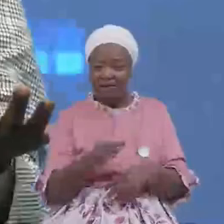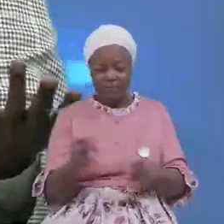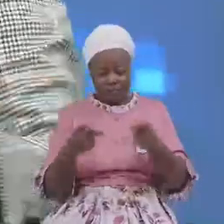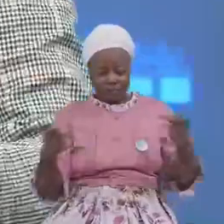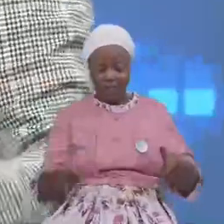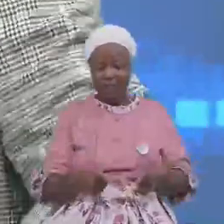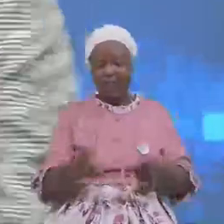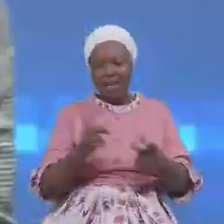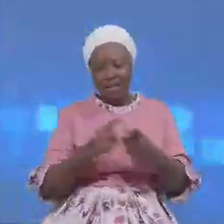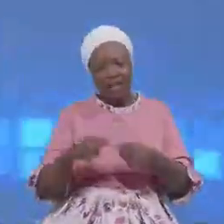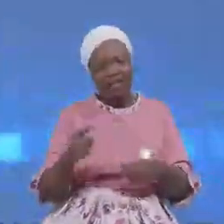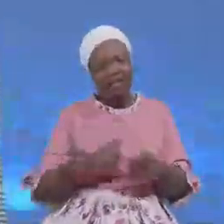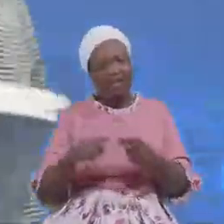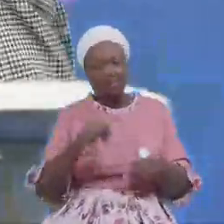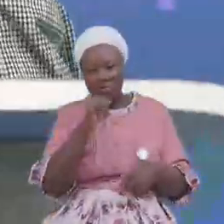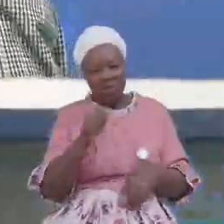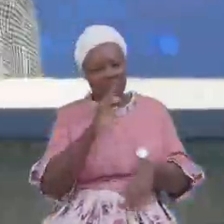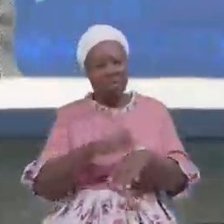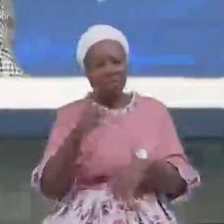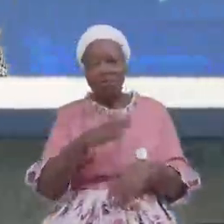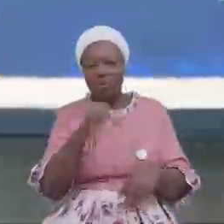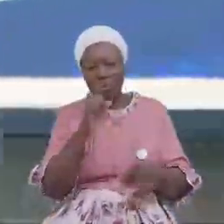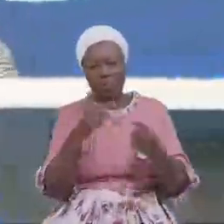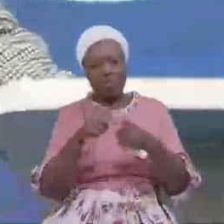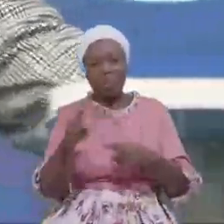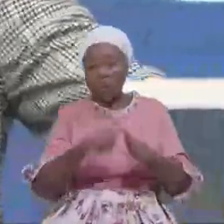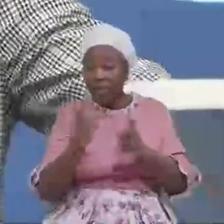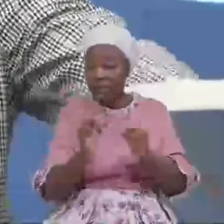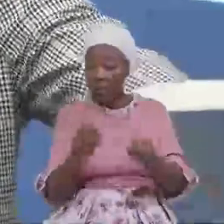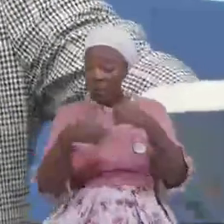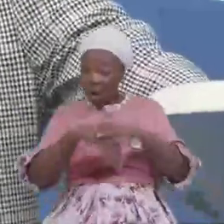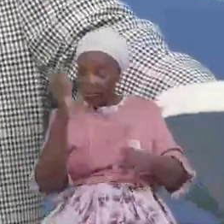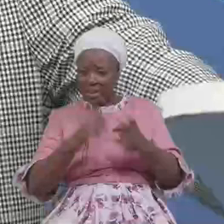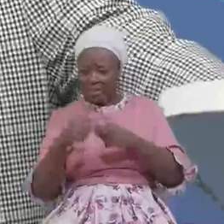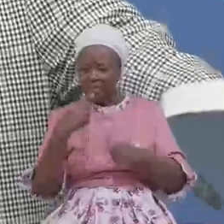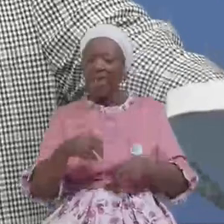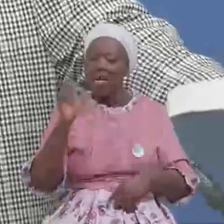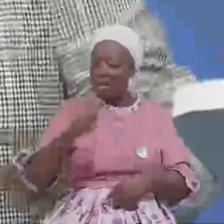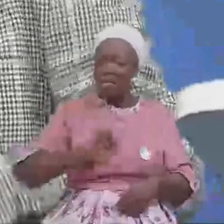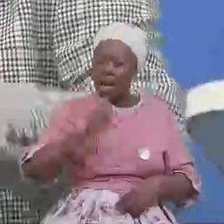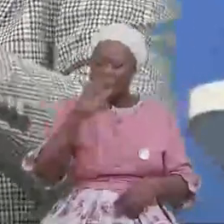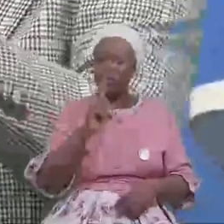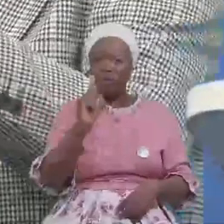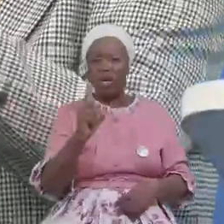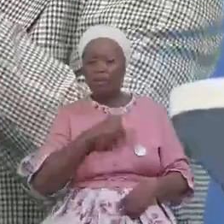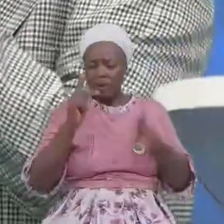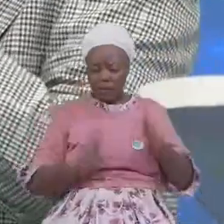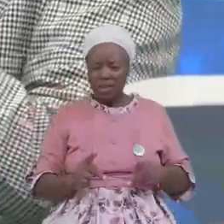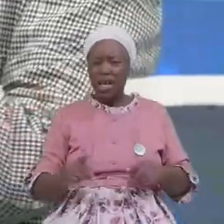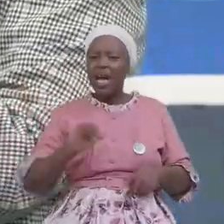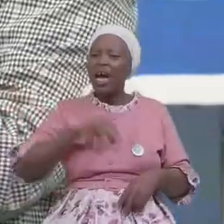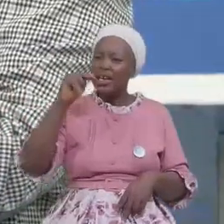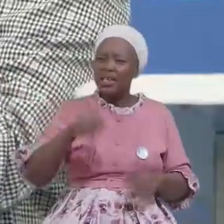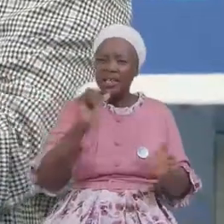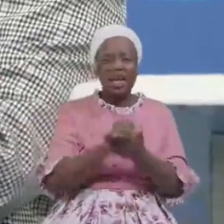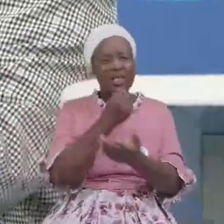une bâche imaginaire, ça ne va pas te toucher. Mais si tu sors et tu dis, me voici Seigneur, j'ai besoin de ce